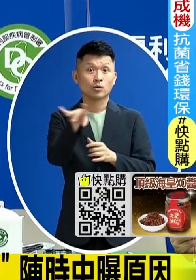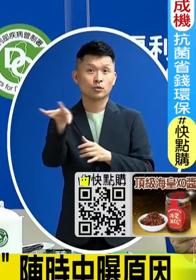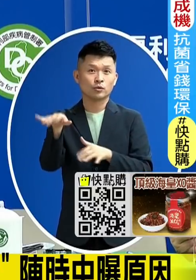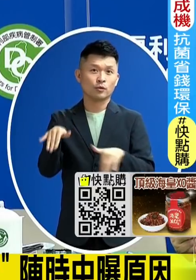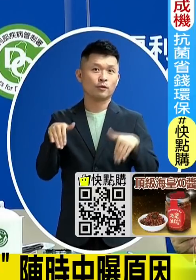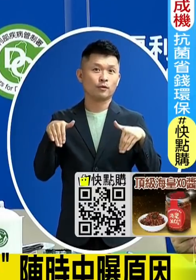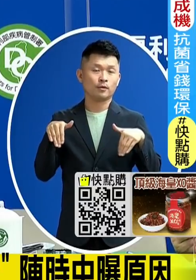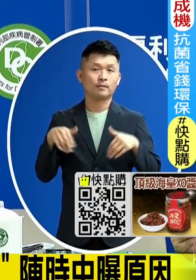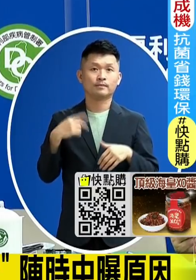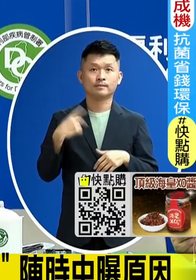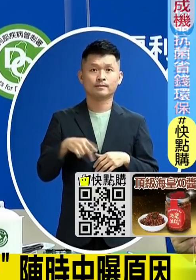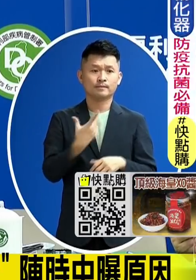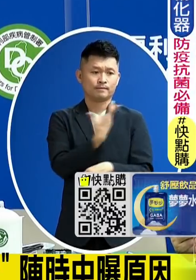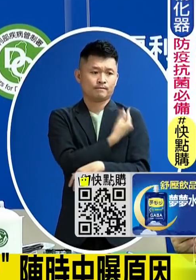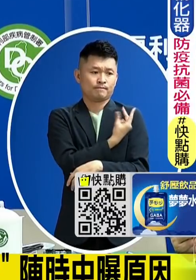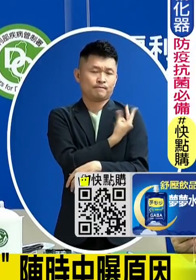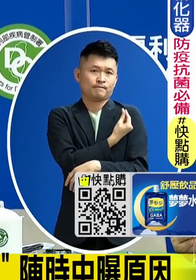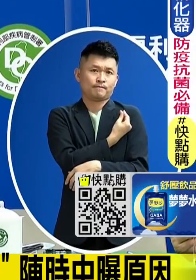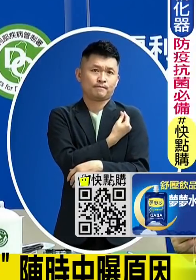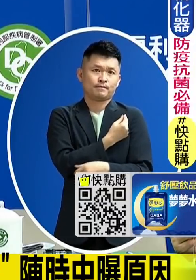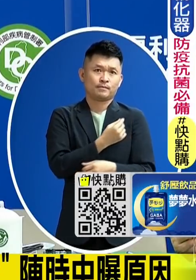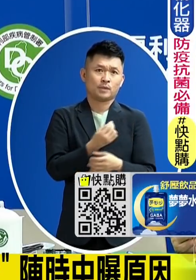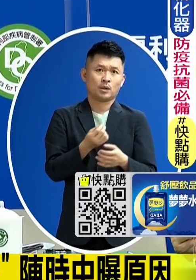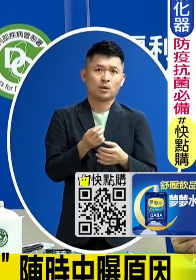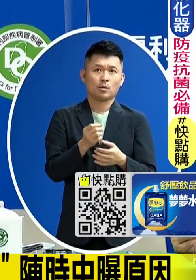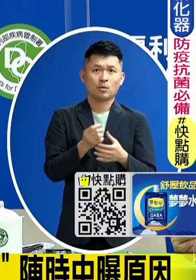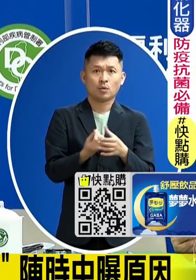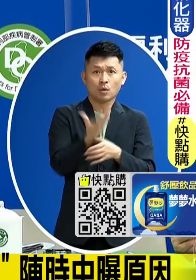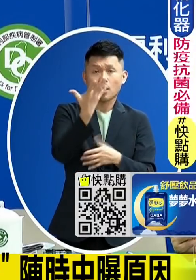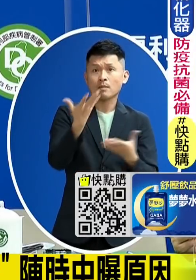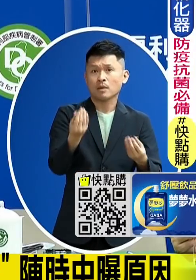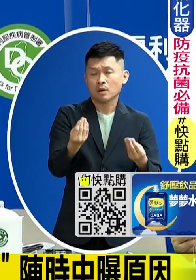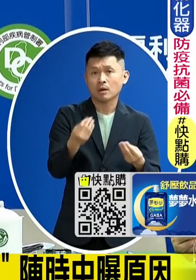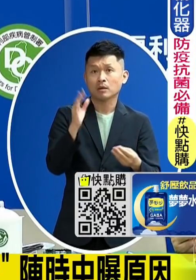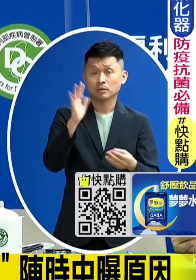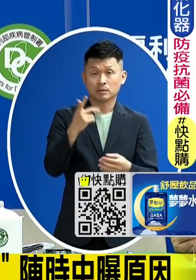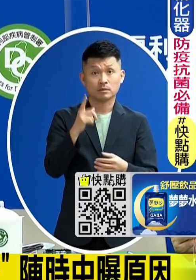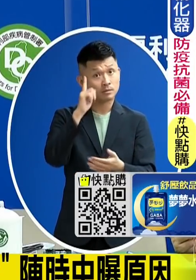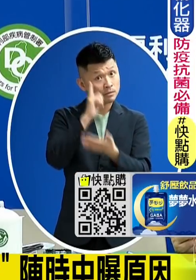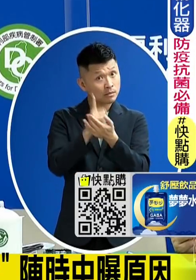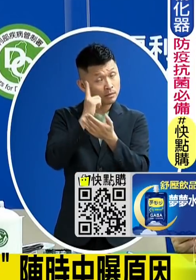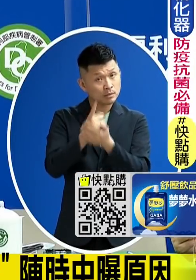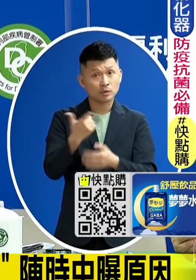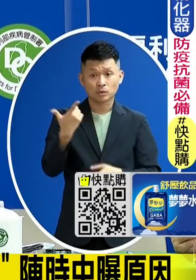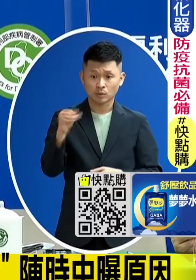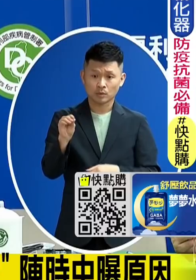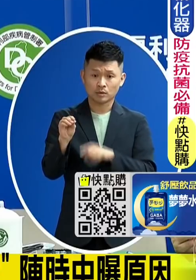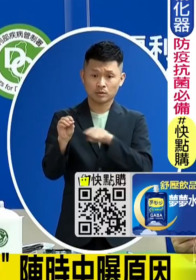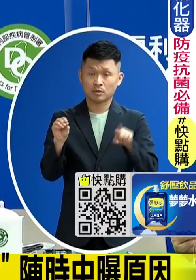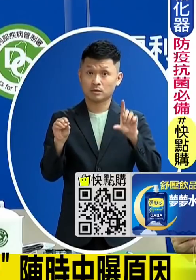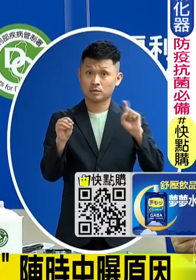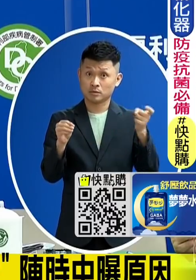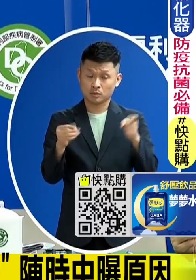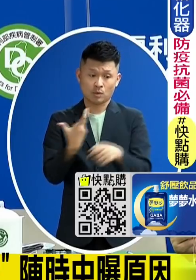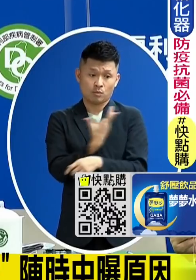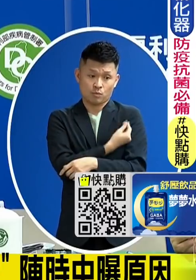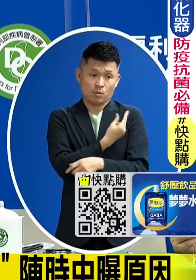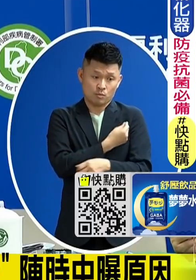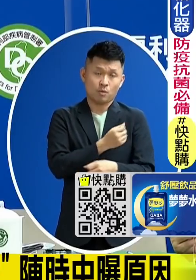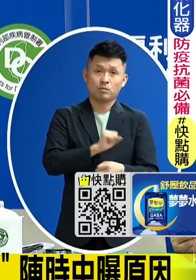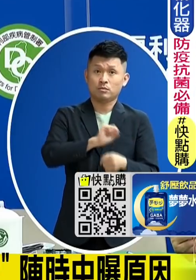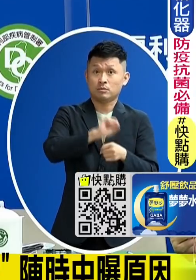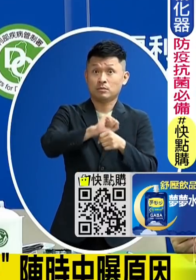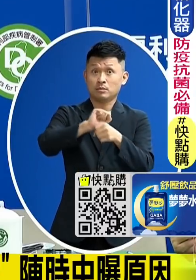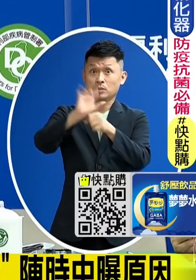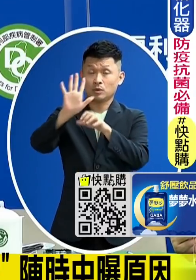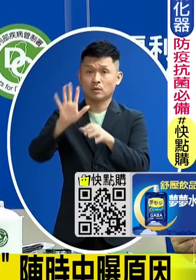然进展不快，但每天也大概有6万到10万人这样的一个速度持续在打。那对于整体的防